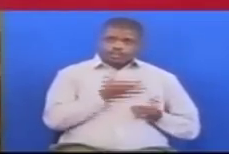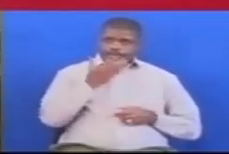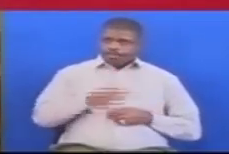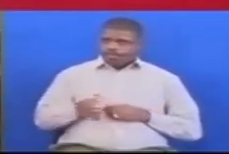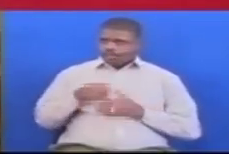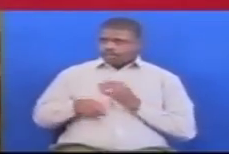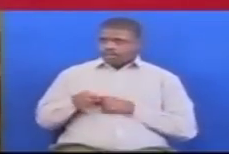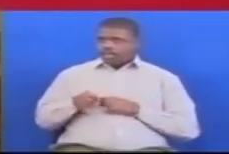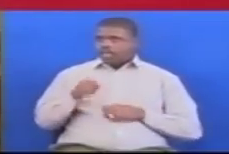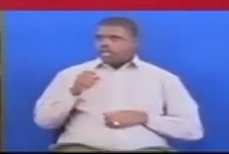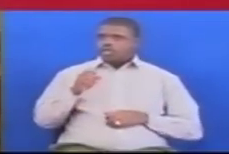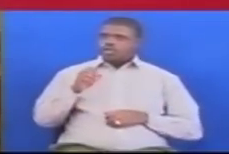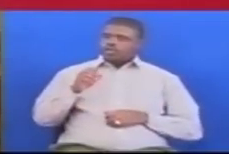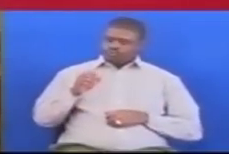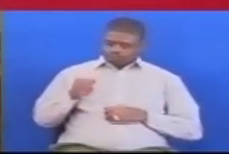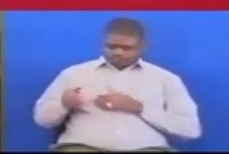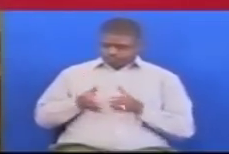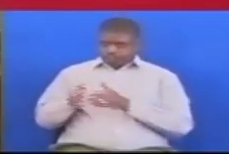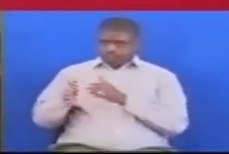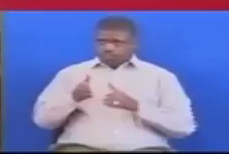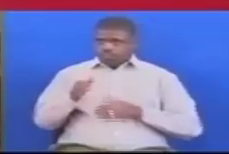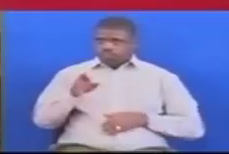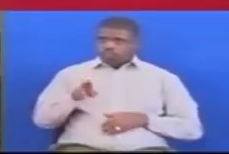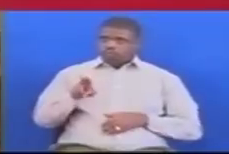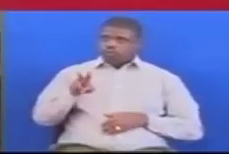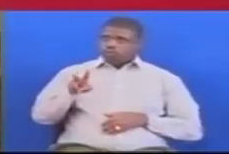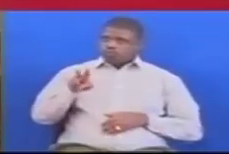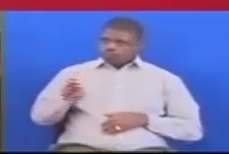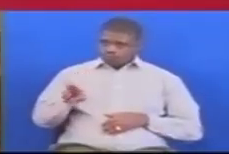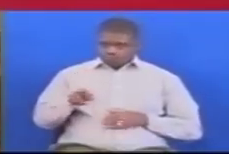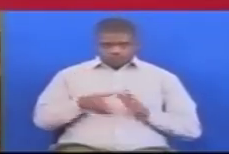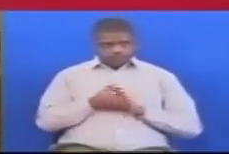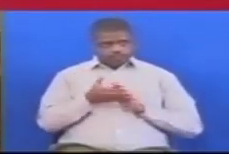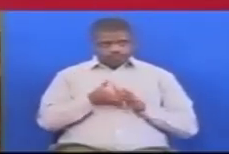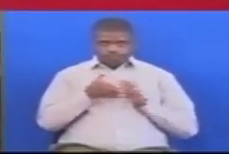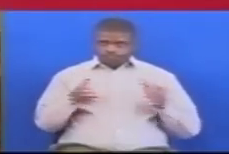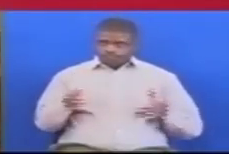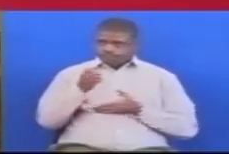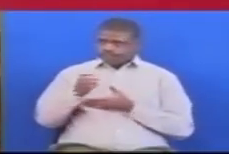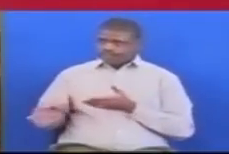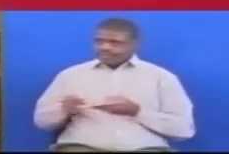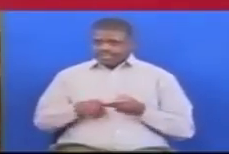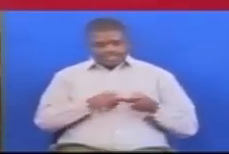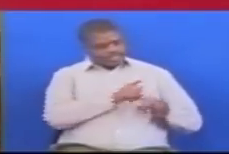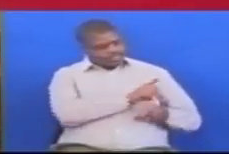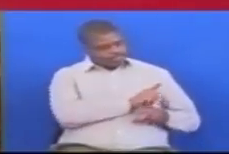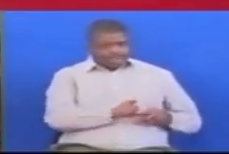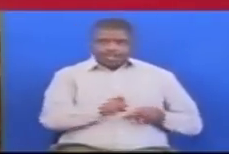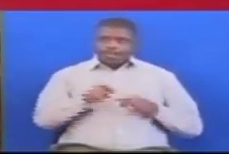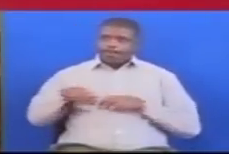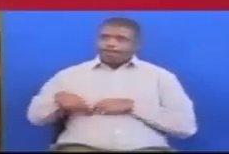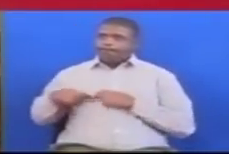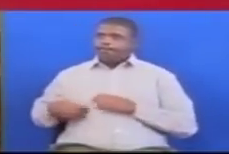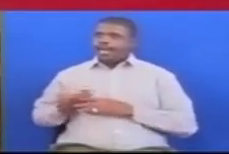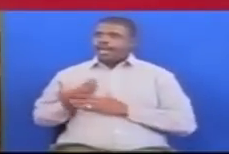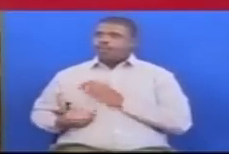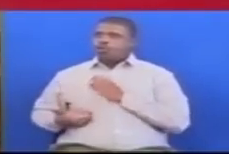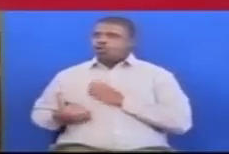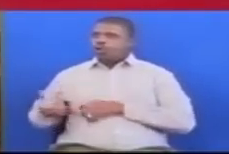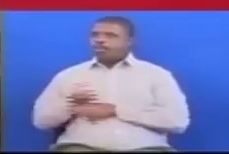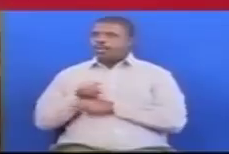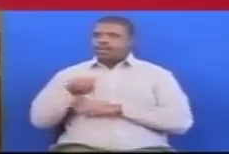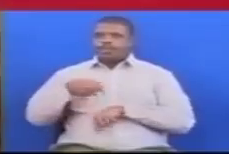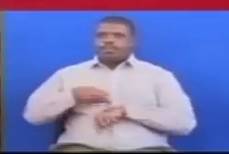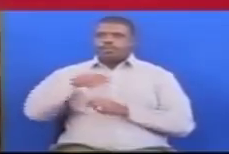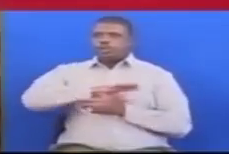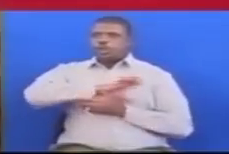katika mto Ruvu ambao ni chanzo kikubwa cha maji kwa jiji la Dar es Salaam na miji ya Kibaha na Bagamoyo yanapatikana kwa kipindi chote